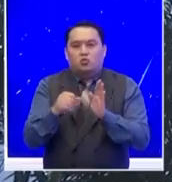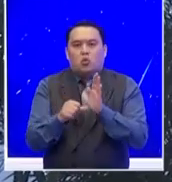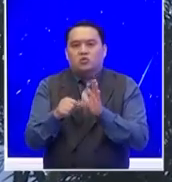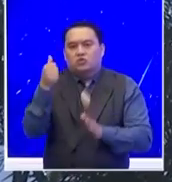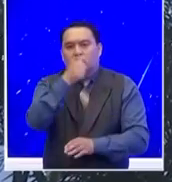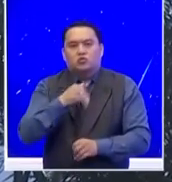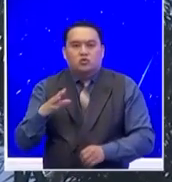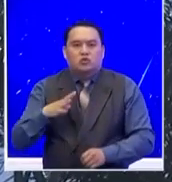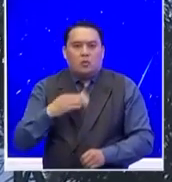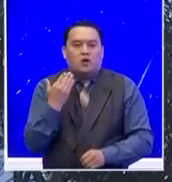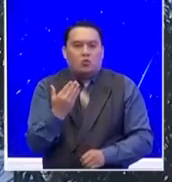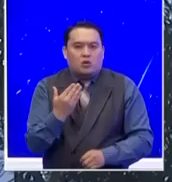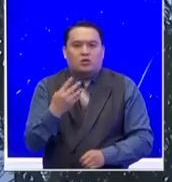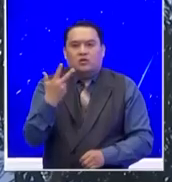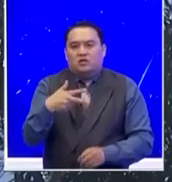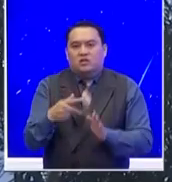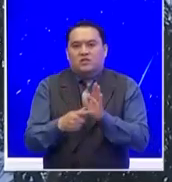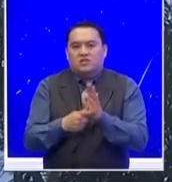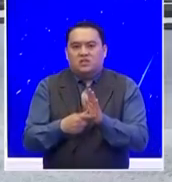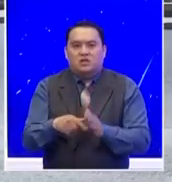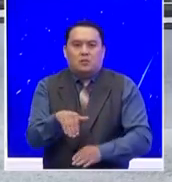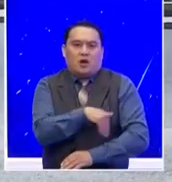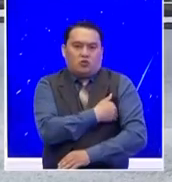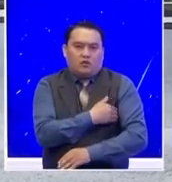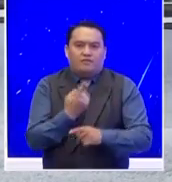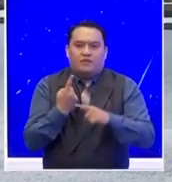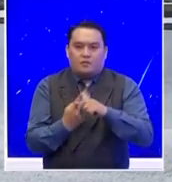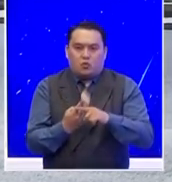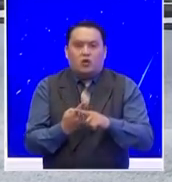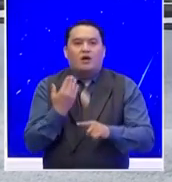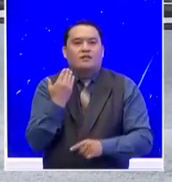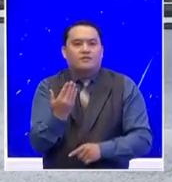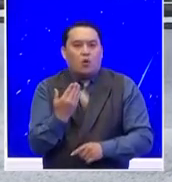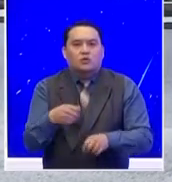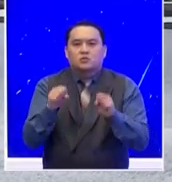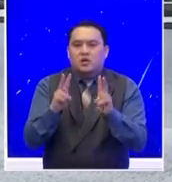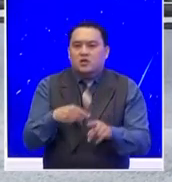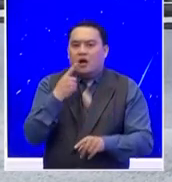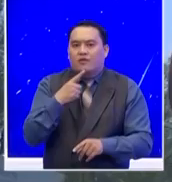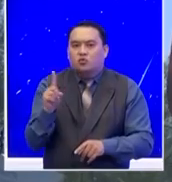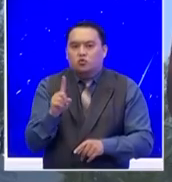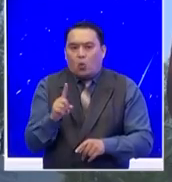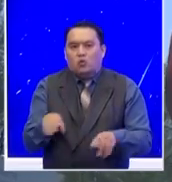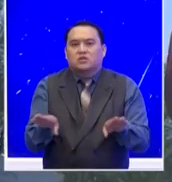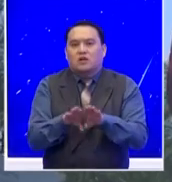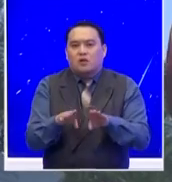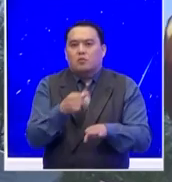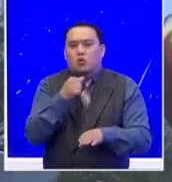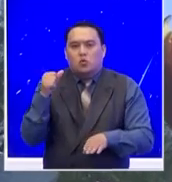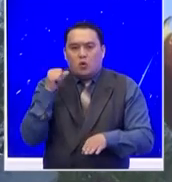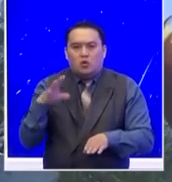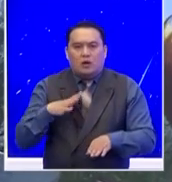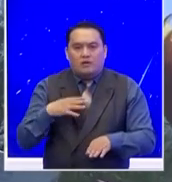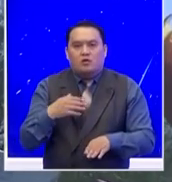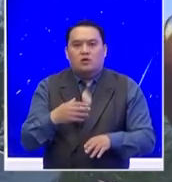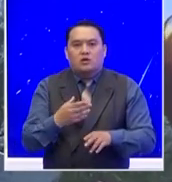в 1946 году и составил почти 37 градусов со знаком плюс. Специалисты отмечают, что по сравнению с аналогичным